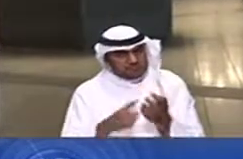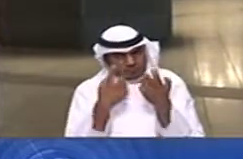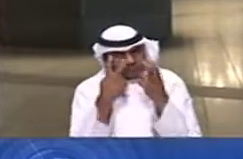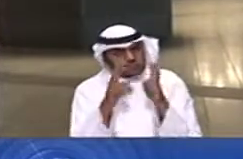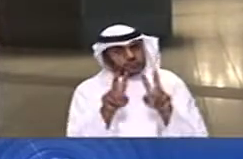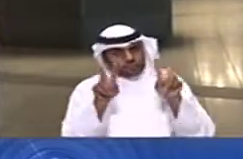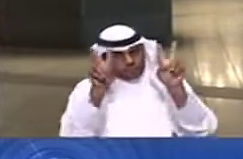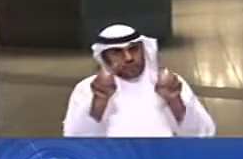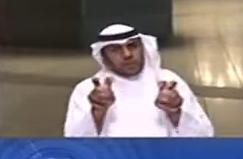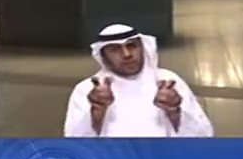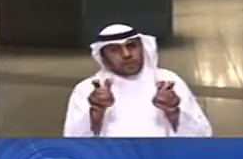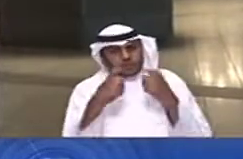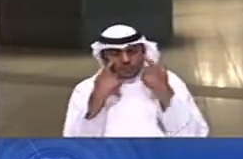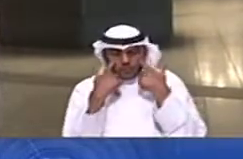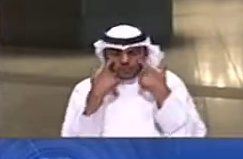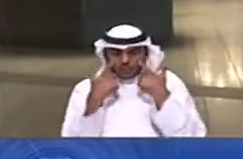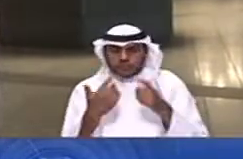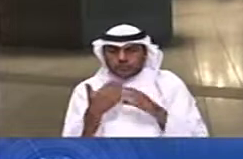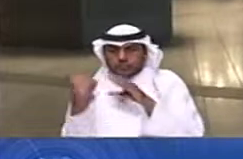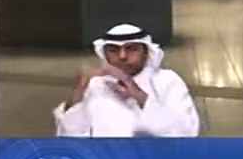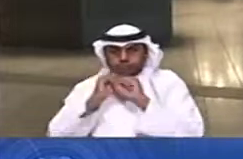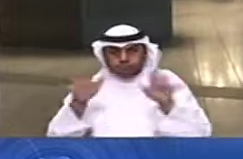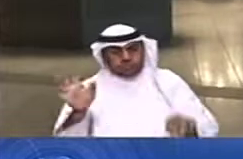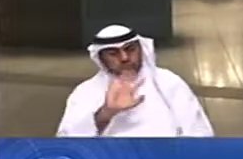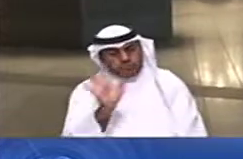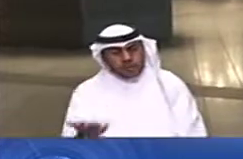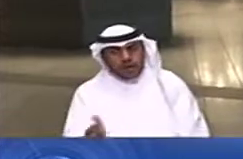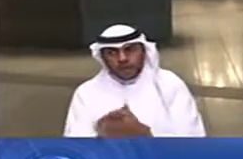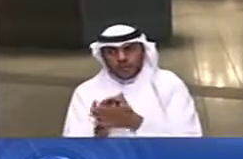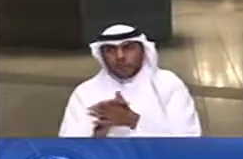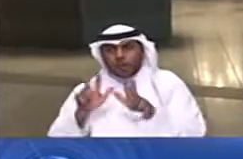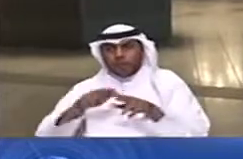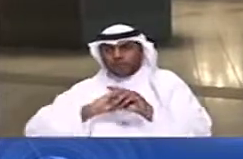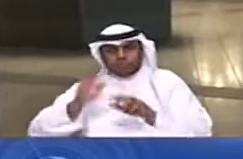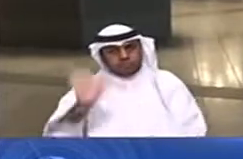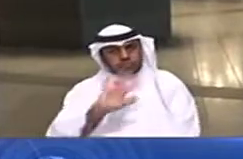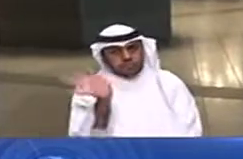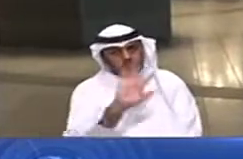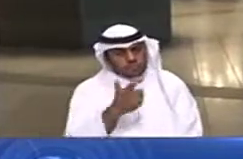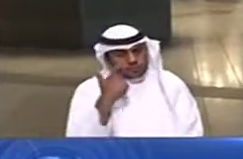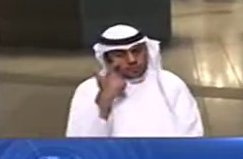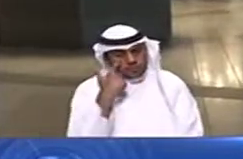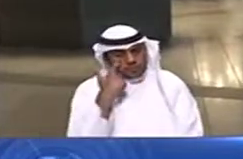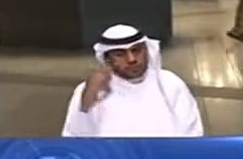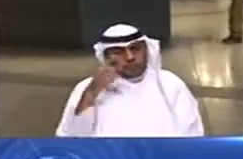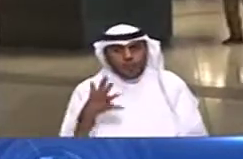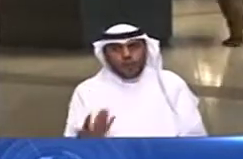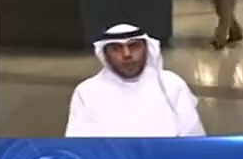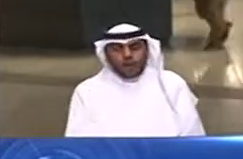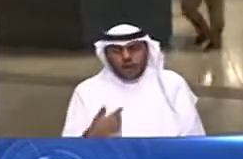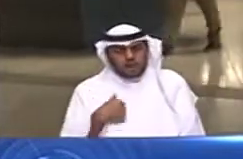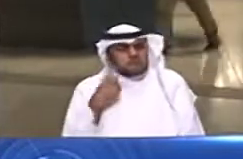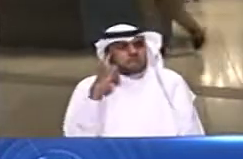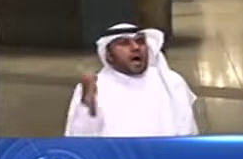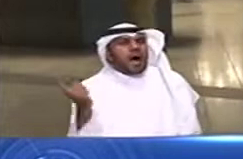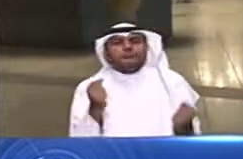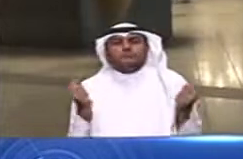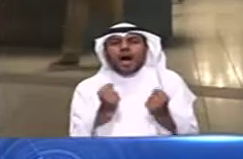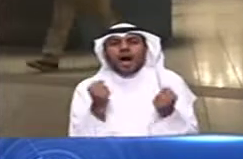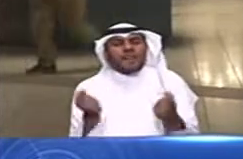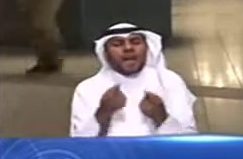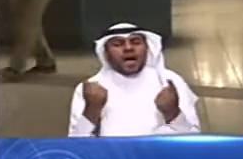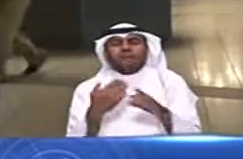لكن إذا بديت تتداولها وتدزها حق ربعك حق أهلك هذا يكون لها أثر أنت يمكن ما تحس فيه. فأهم شيء تتيقن من